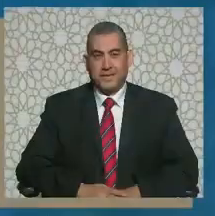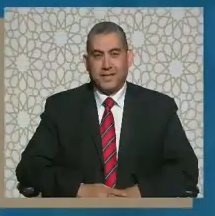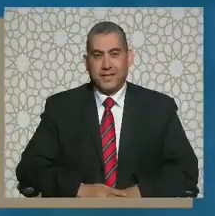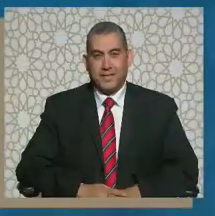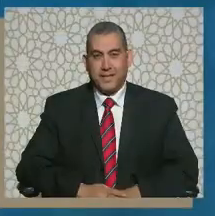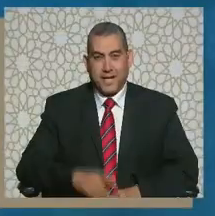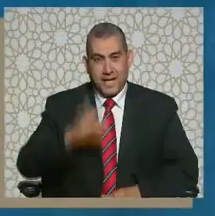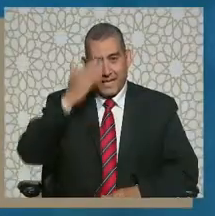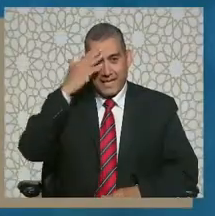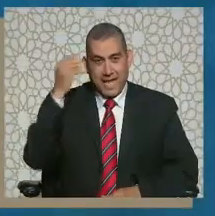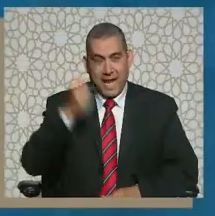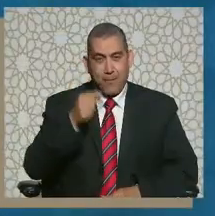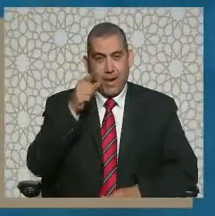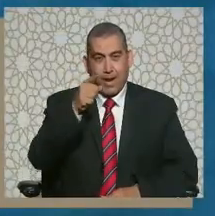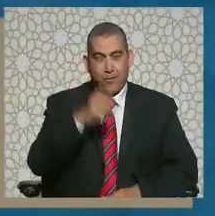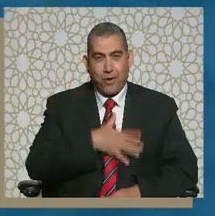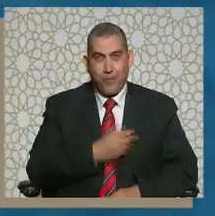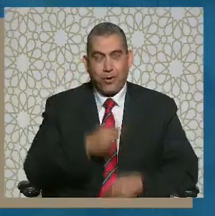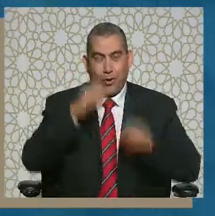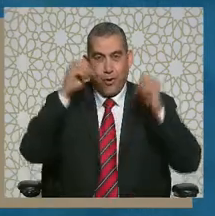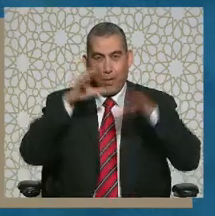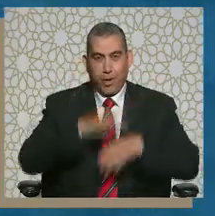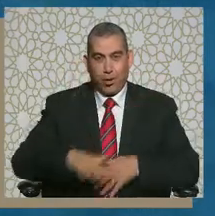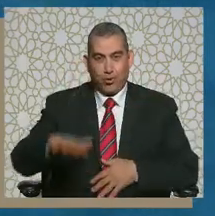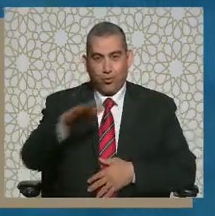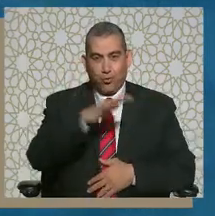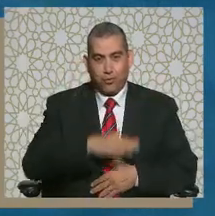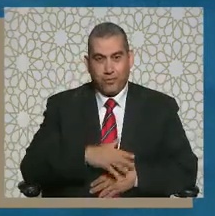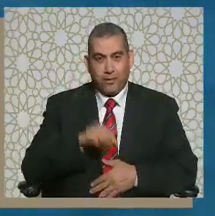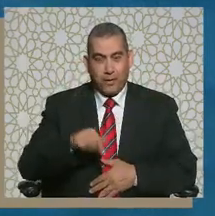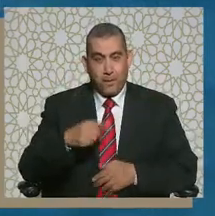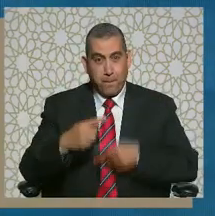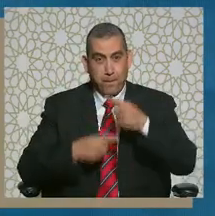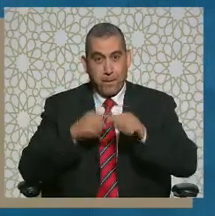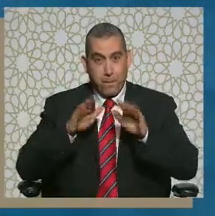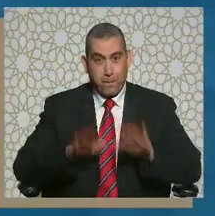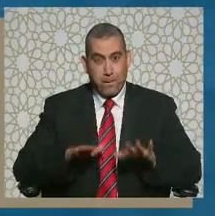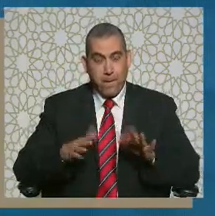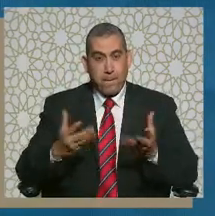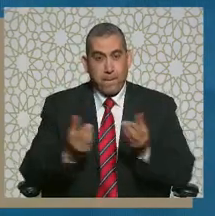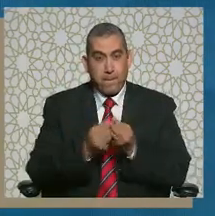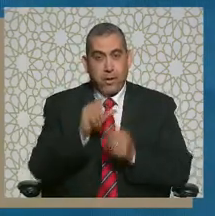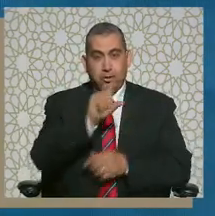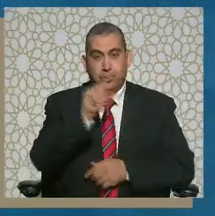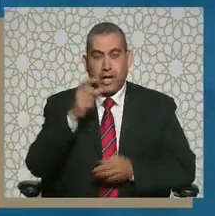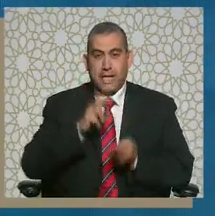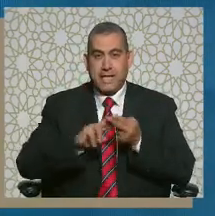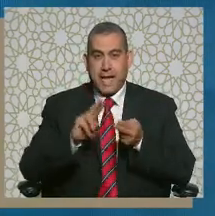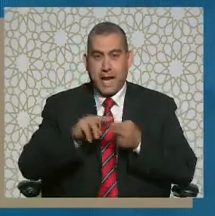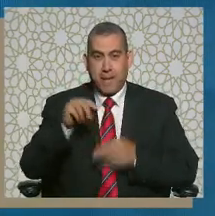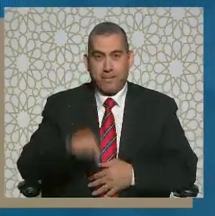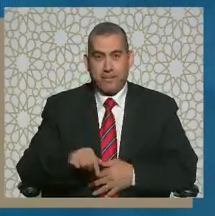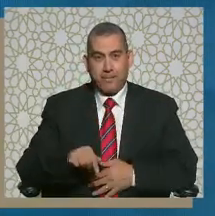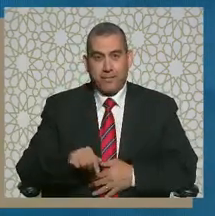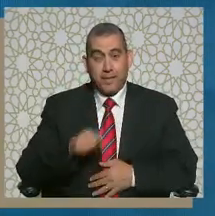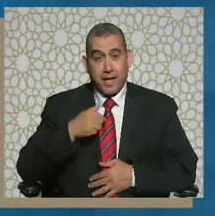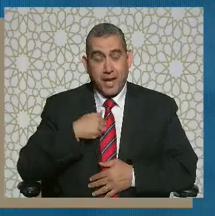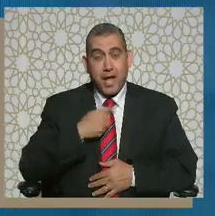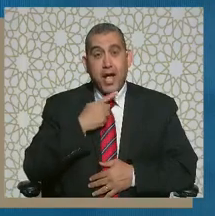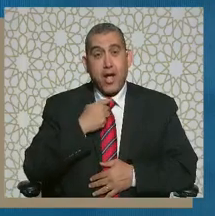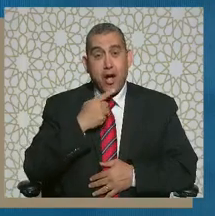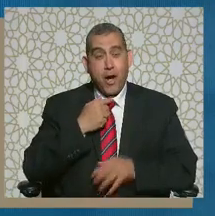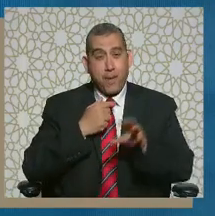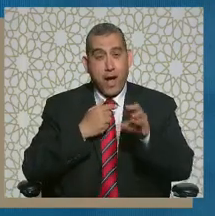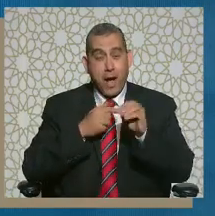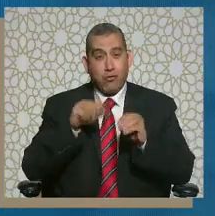السلام عليكم ورحمه الله وبركاته مازلنا مع شهر السلام انا بحب ان احنا